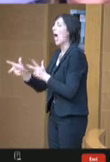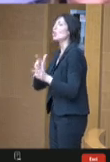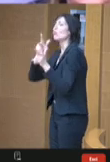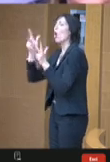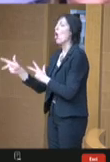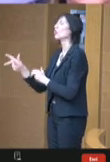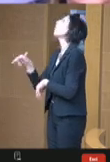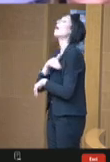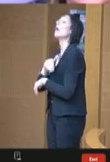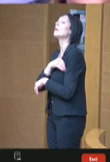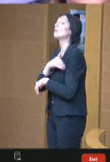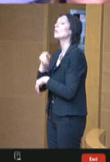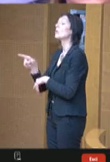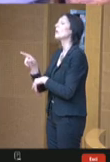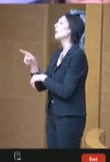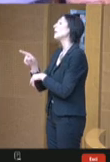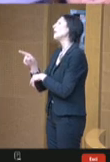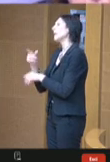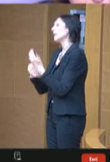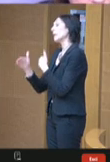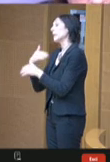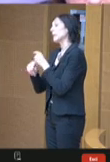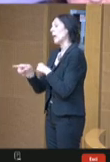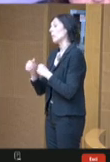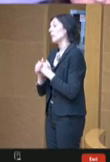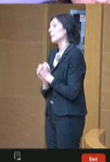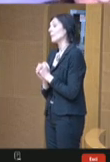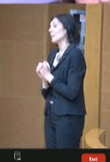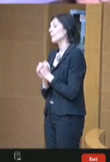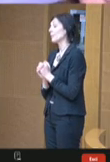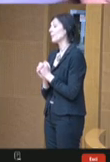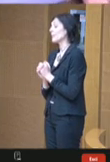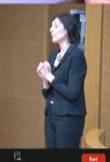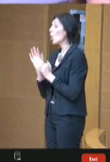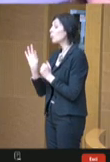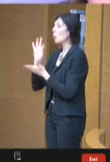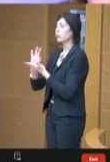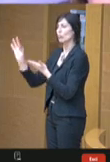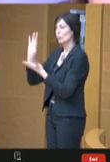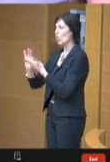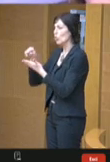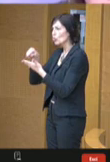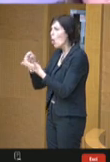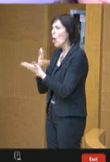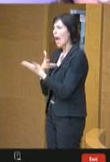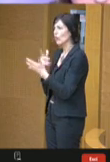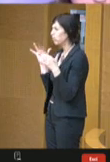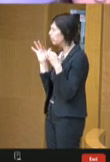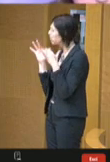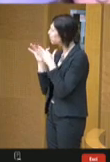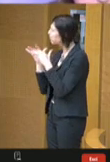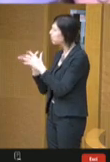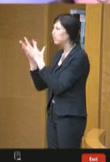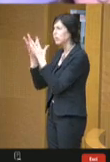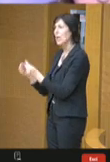disabilità. Non è un caso che proprio in quelle scuole dove più alta è la densità di giovani